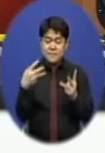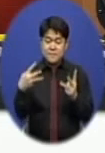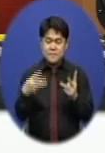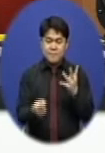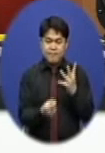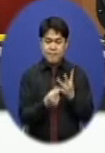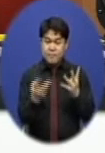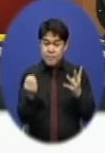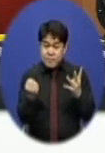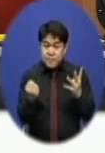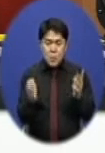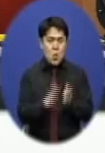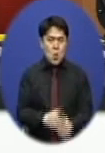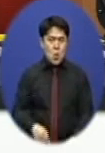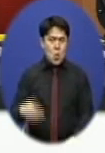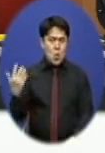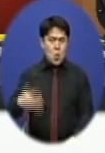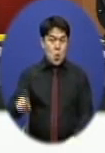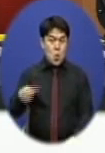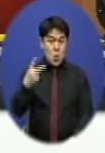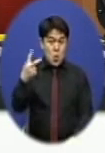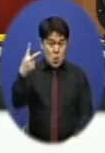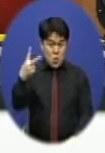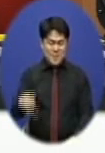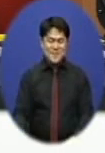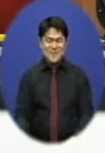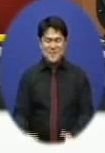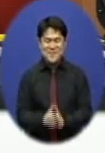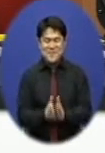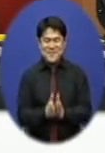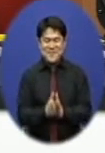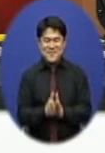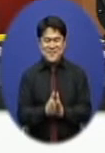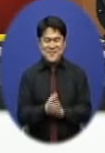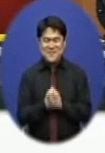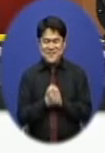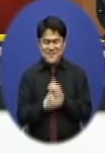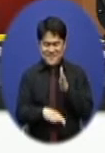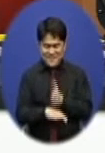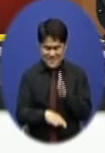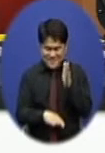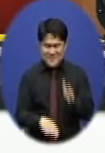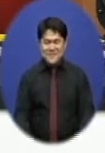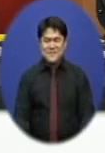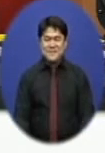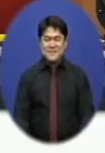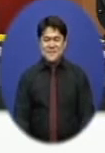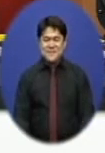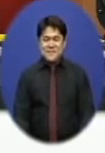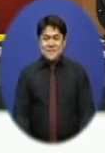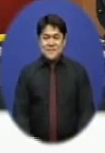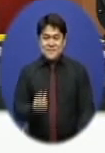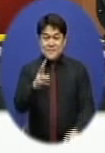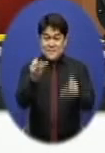93표 4번입니다. 122표. 와, 122표. 네. 네. 고맙습니다. 시청자 자, 여러분. 그래요.